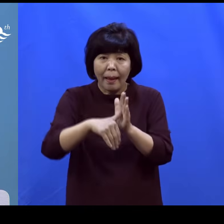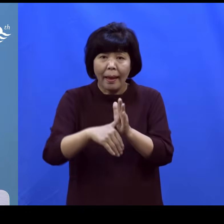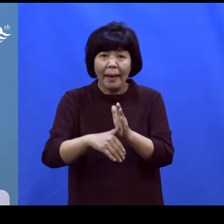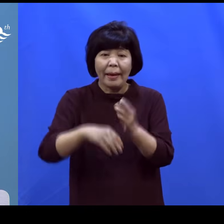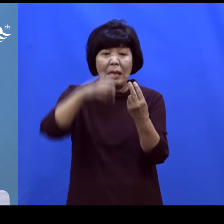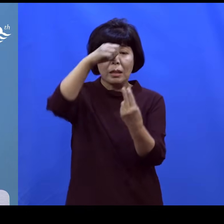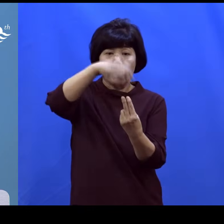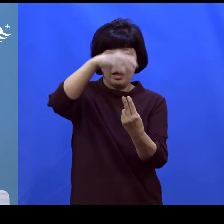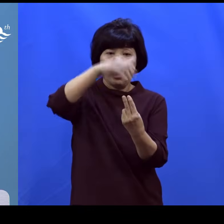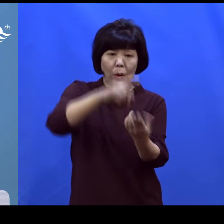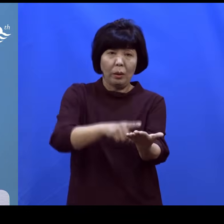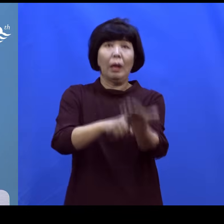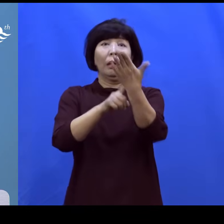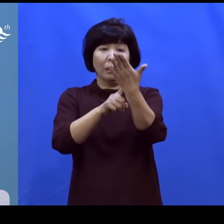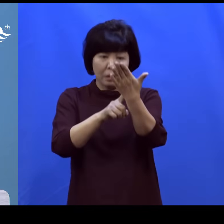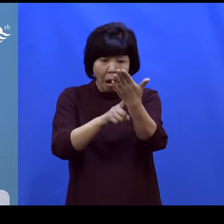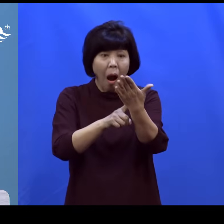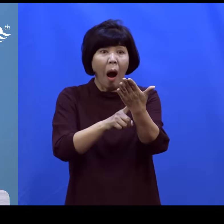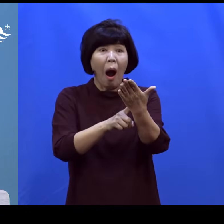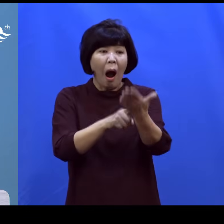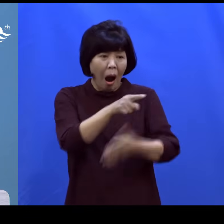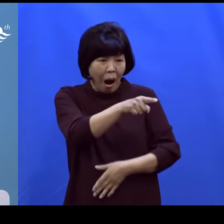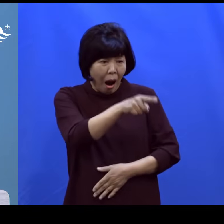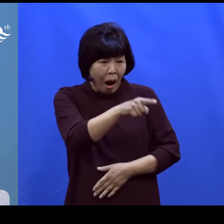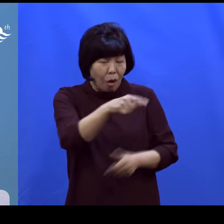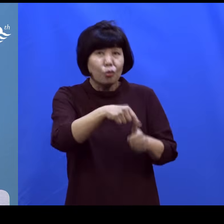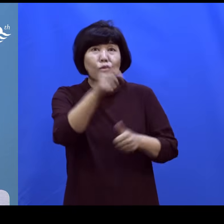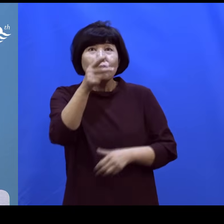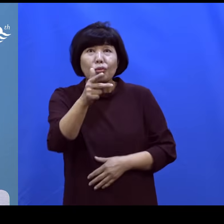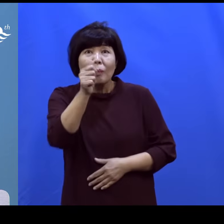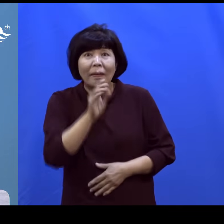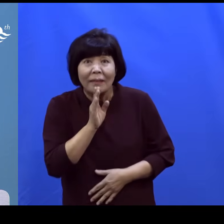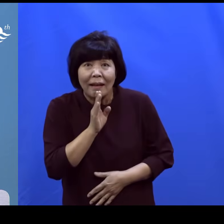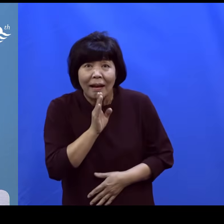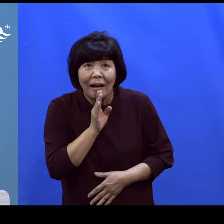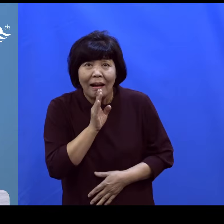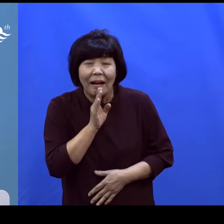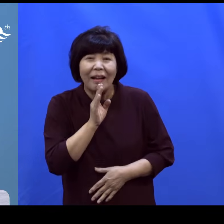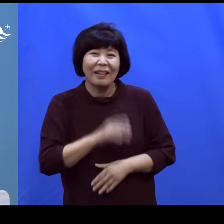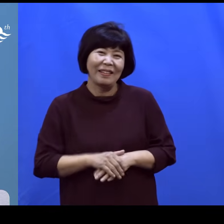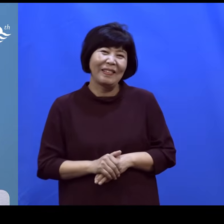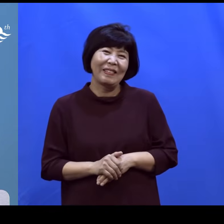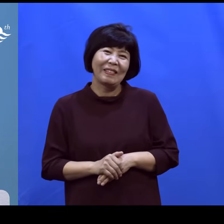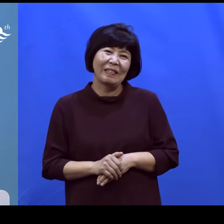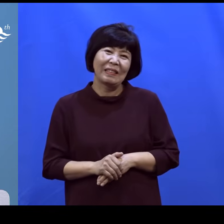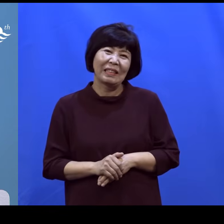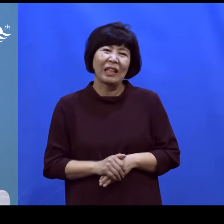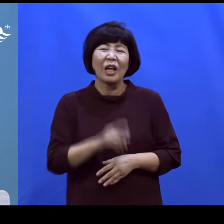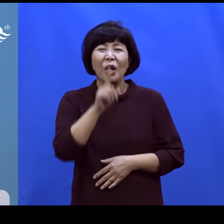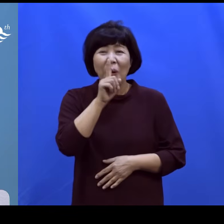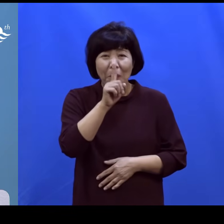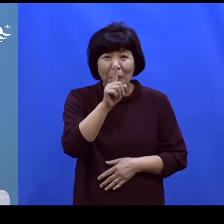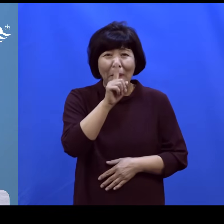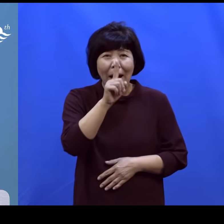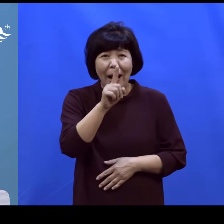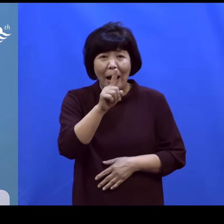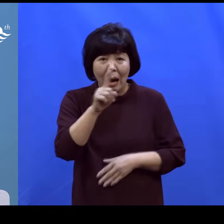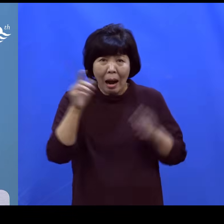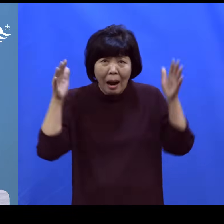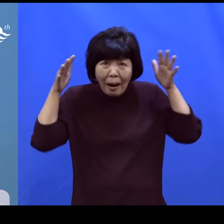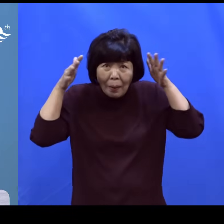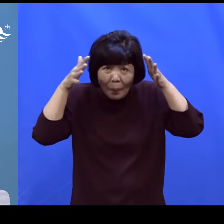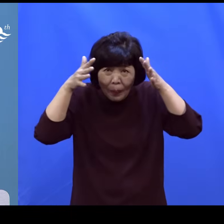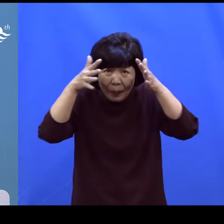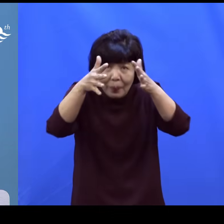한 겁니다. 그러니까 백성들이 얼마나 들떠겠어요. 저야말로 메시아다. 그의 행동과 말 하나하나가 주목을